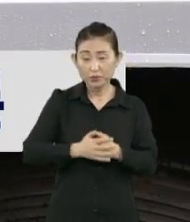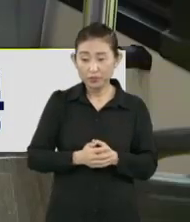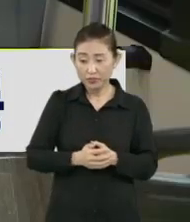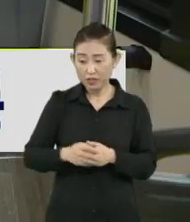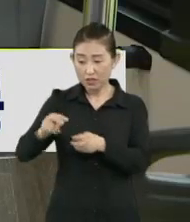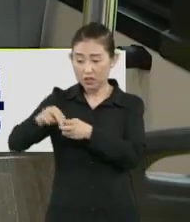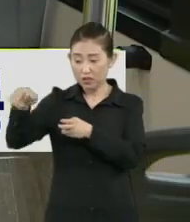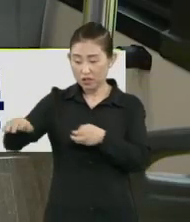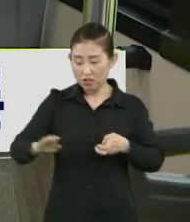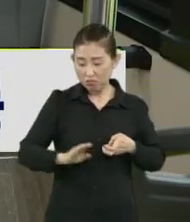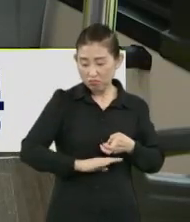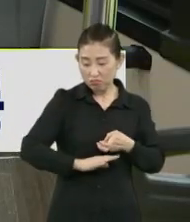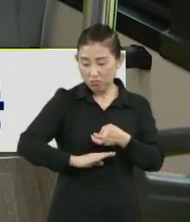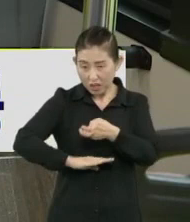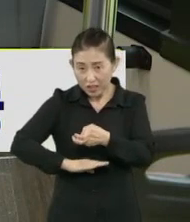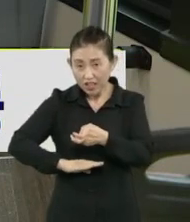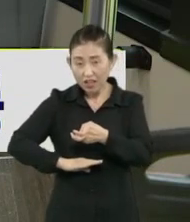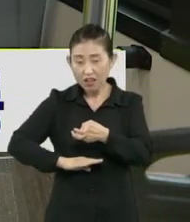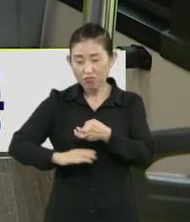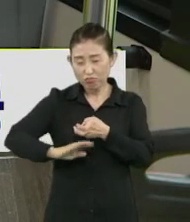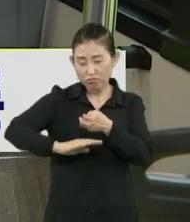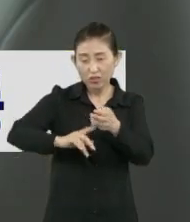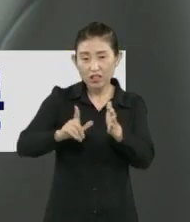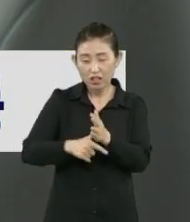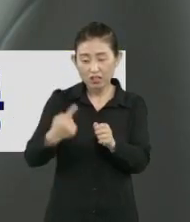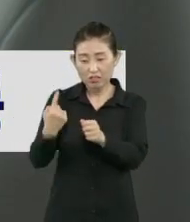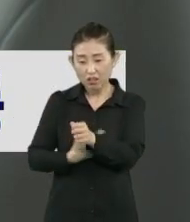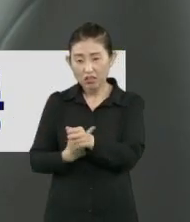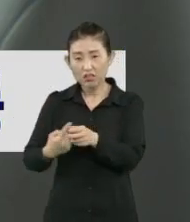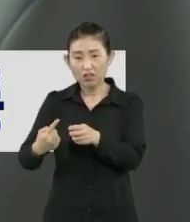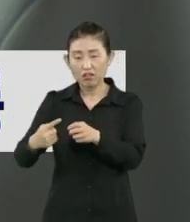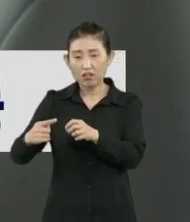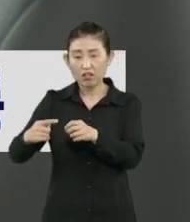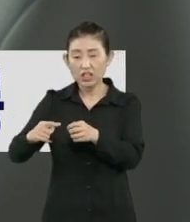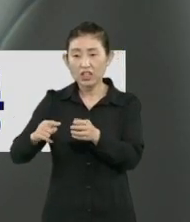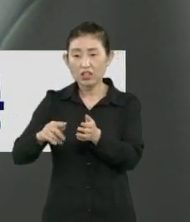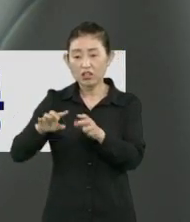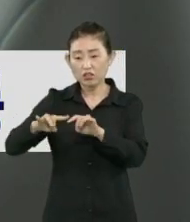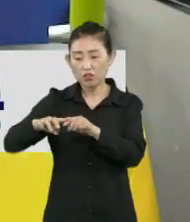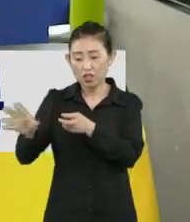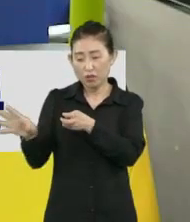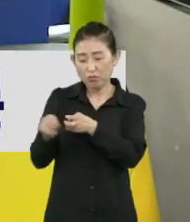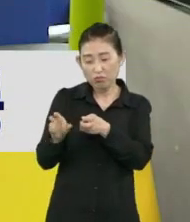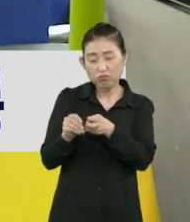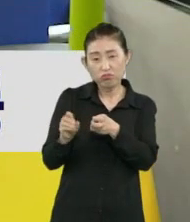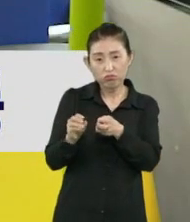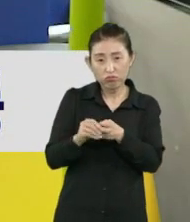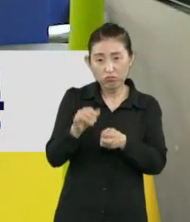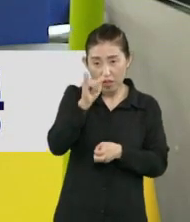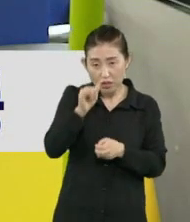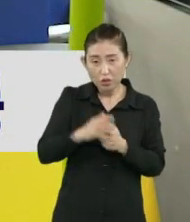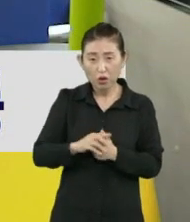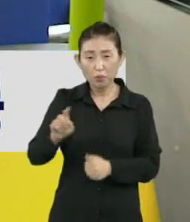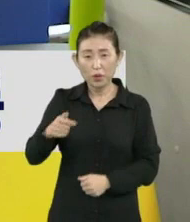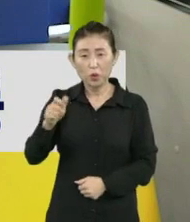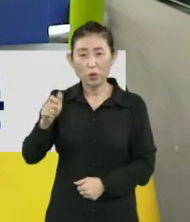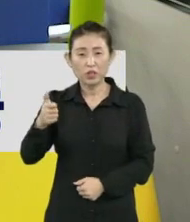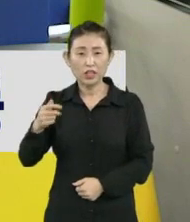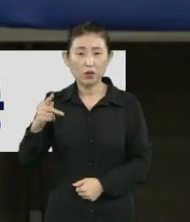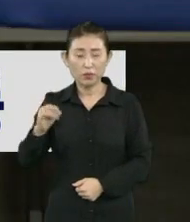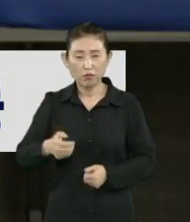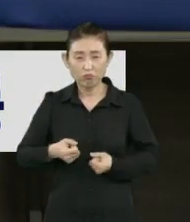진입할 때와 정차할 때 무선 충전에 1시간의 150 ka 트 충전으로 150 km 를 달릴 수